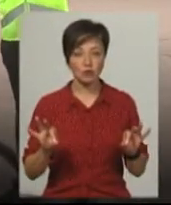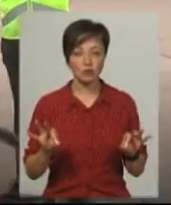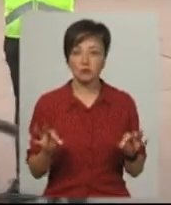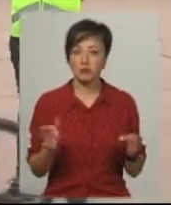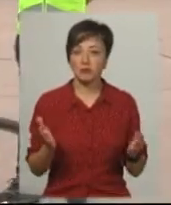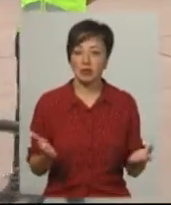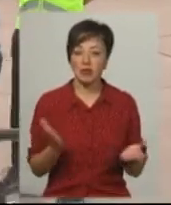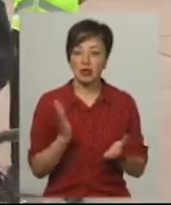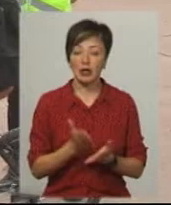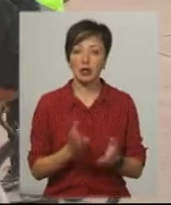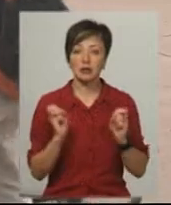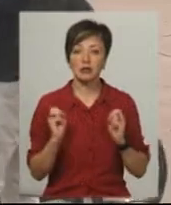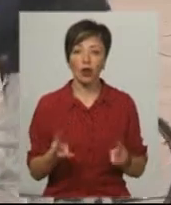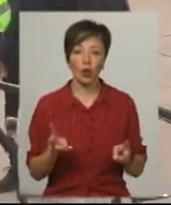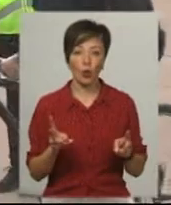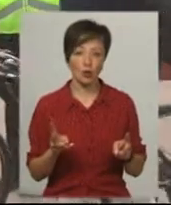є загроза